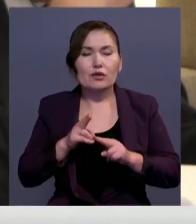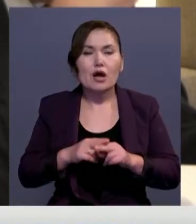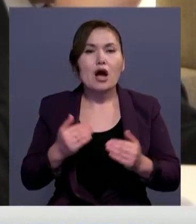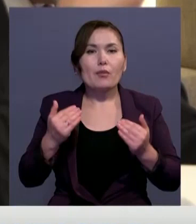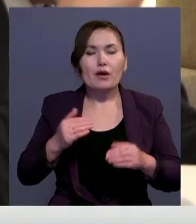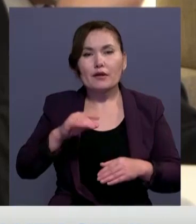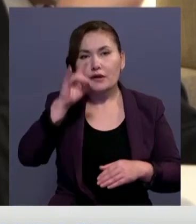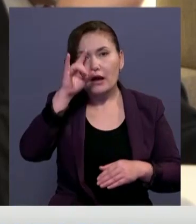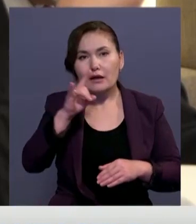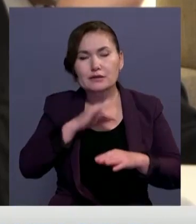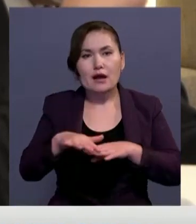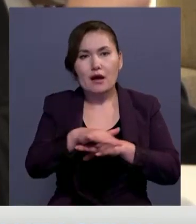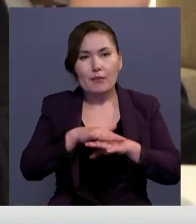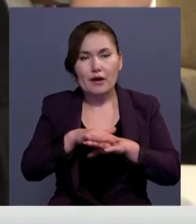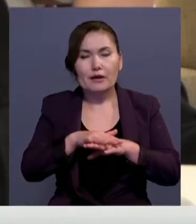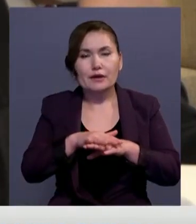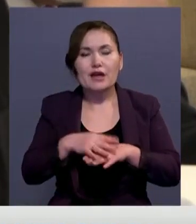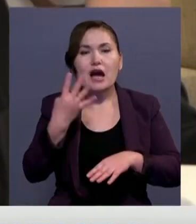ел халқының